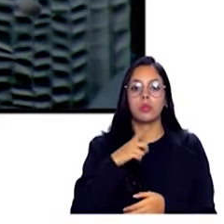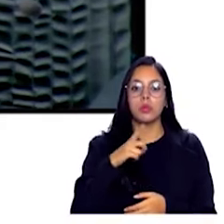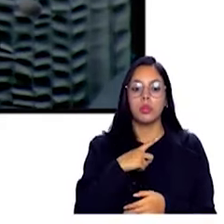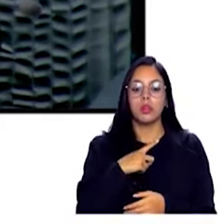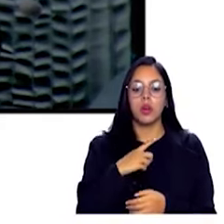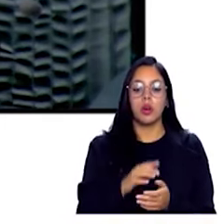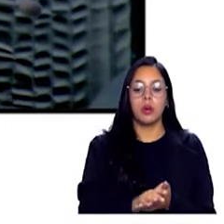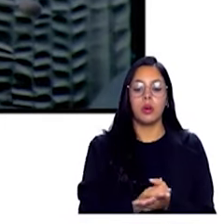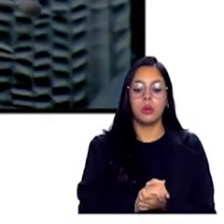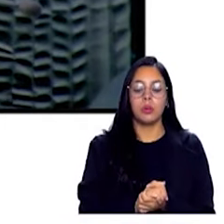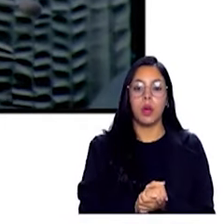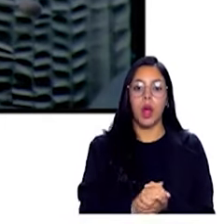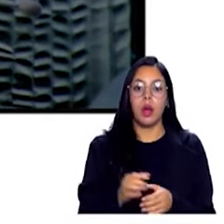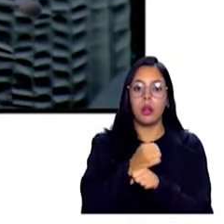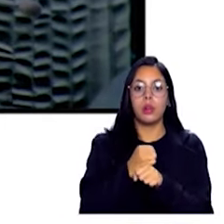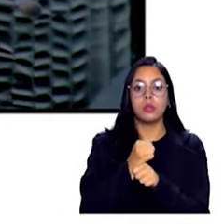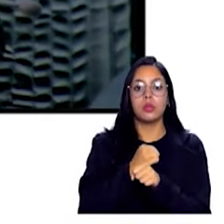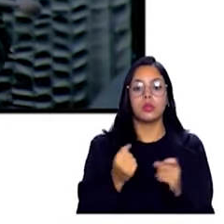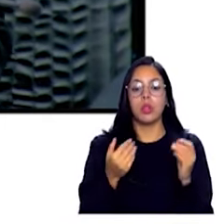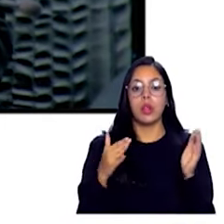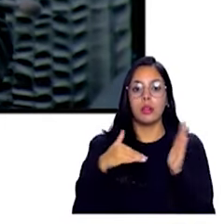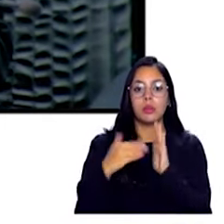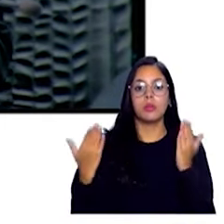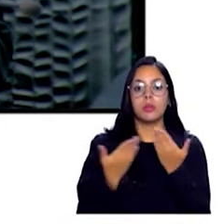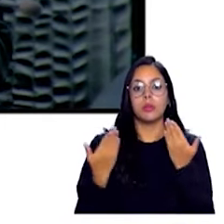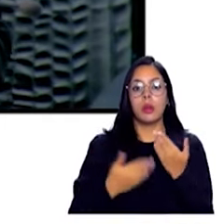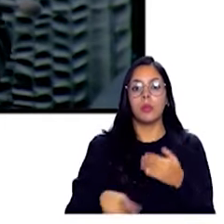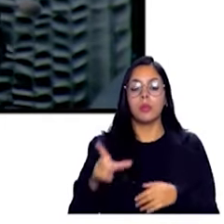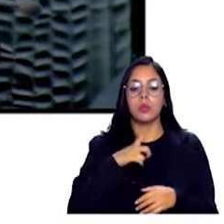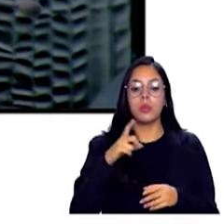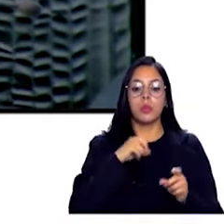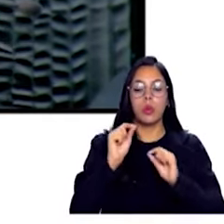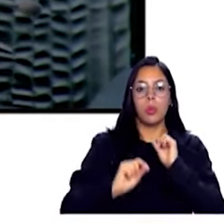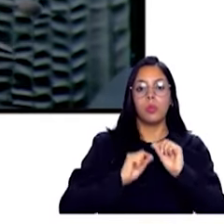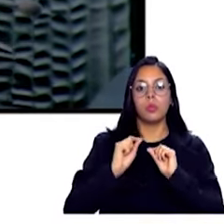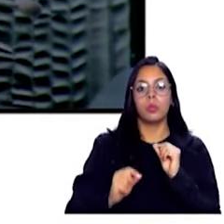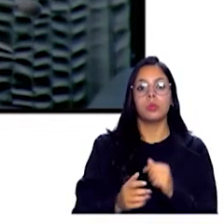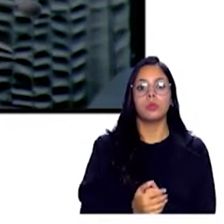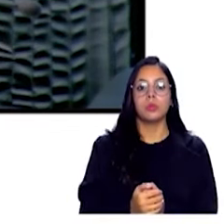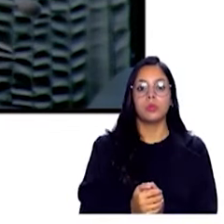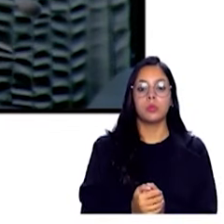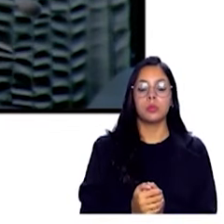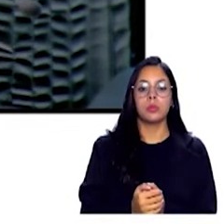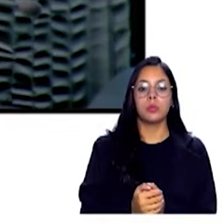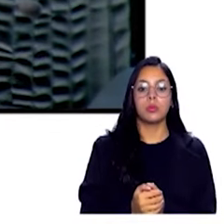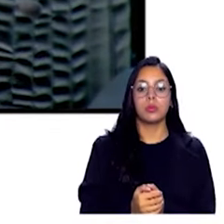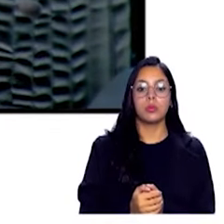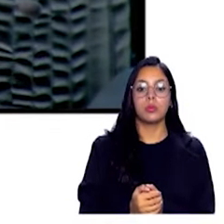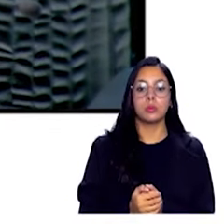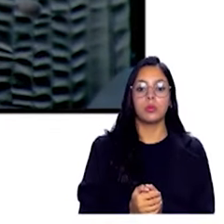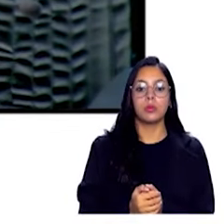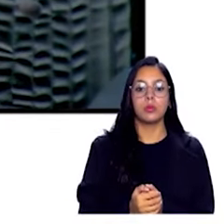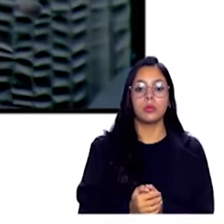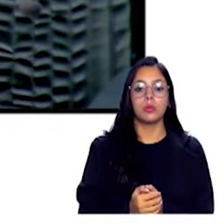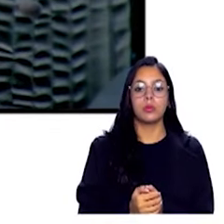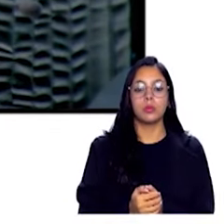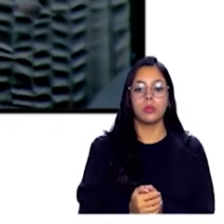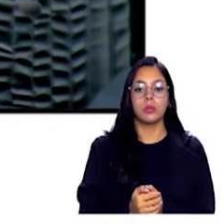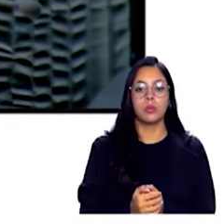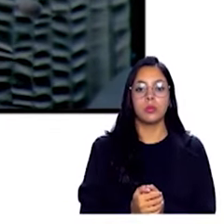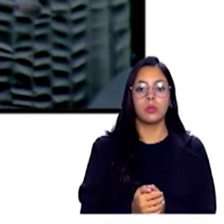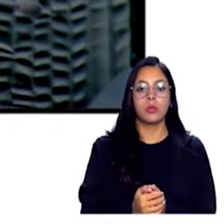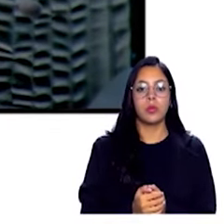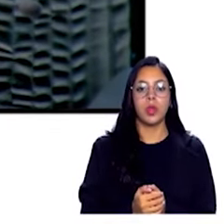Motivation TRS ramassé en Style indirect souvent difficile à